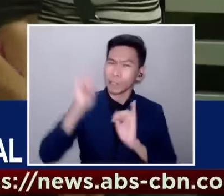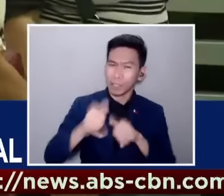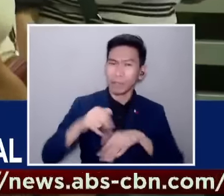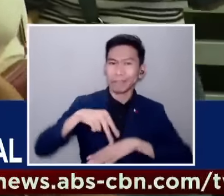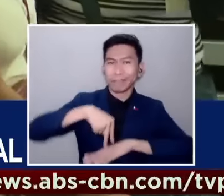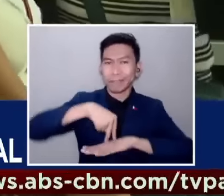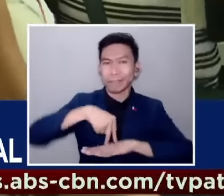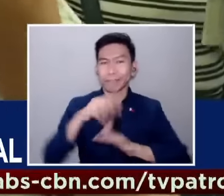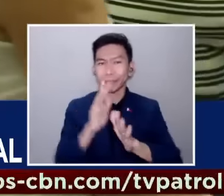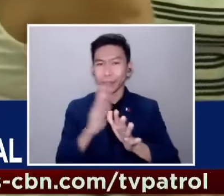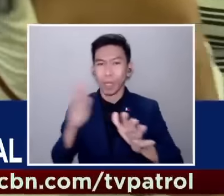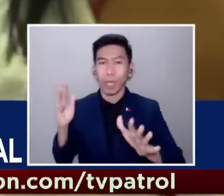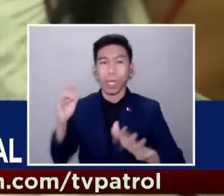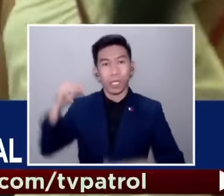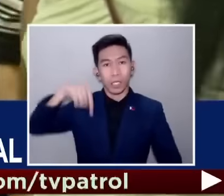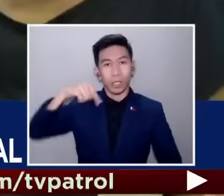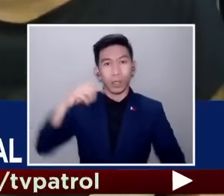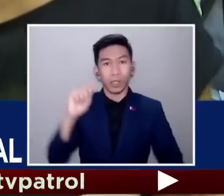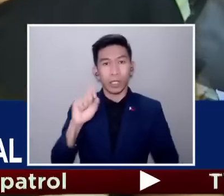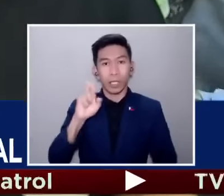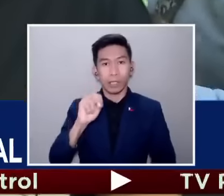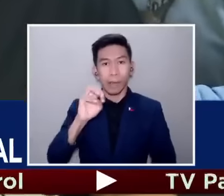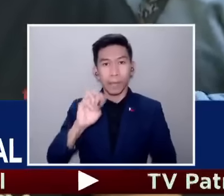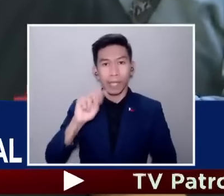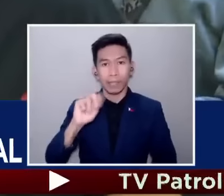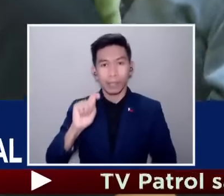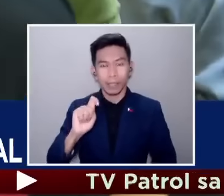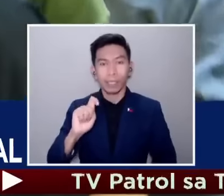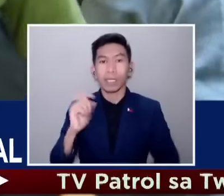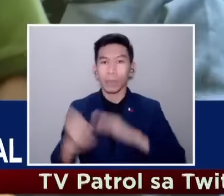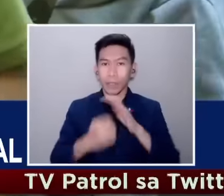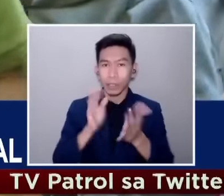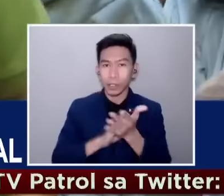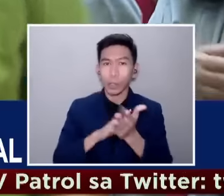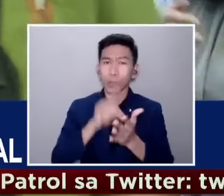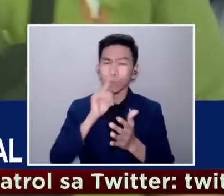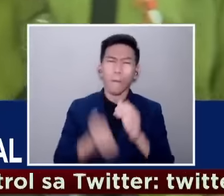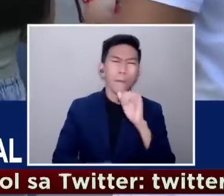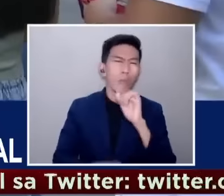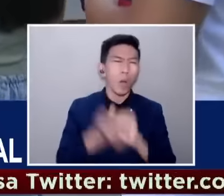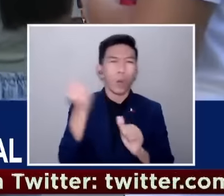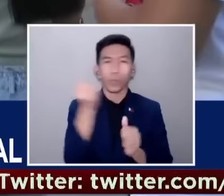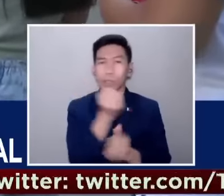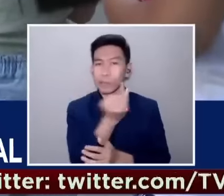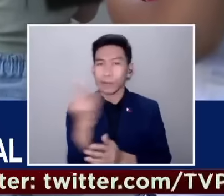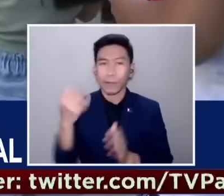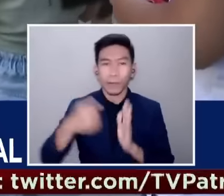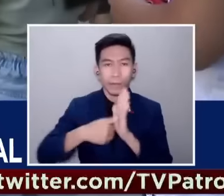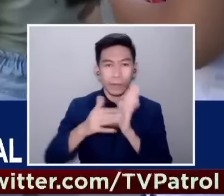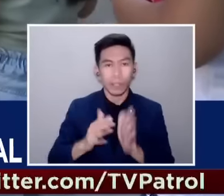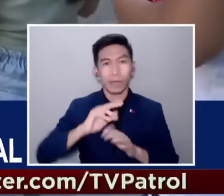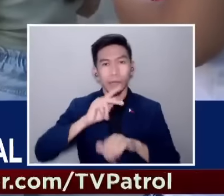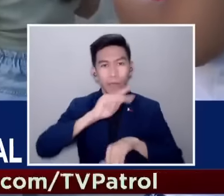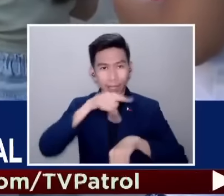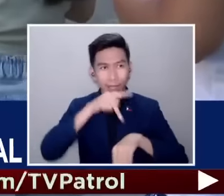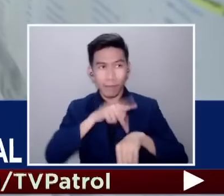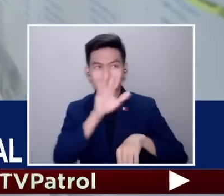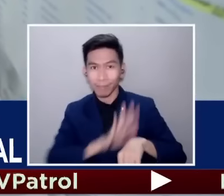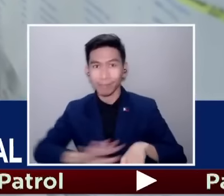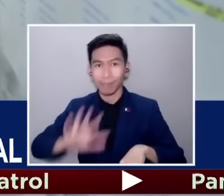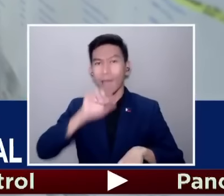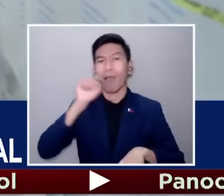ang may pinakamaraming bilang ng botante sa buong bansa. Pero ayon sa principal na si Cheryl Fernandez, naging maayos